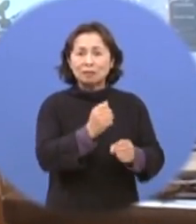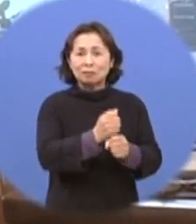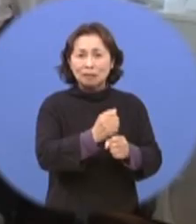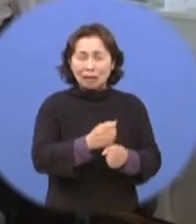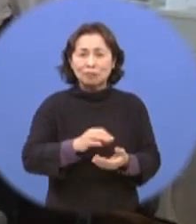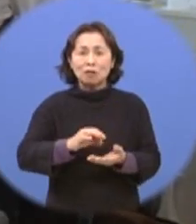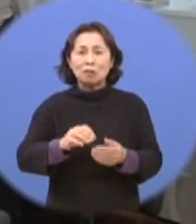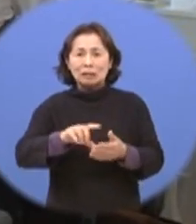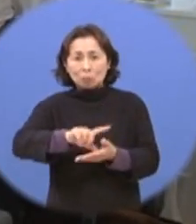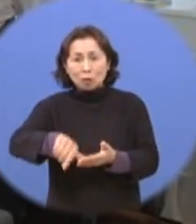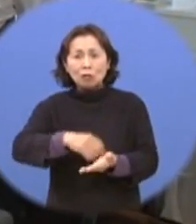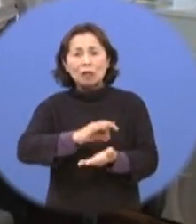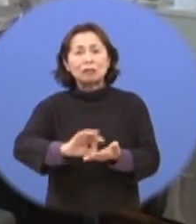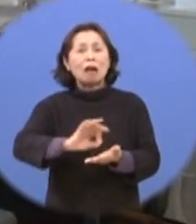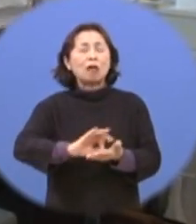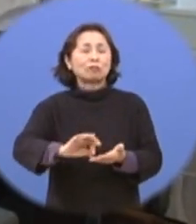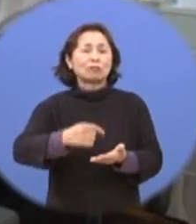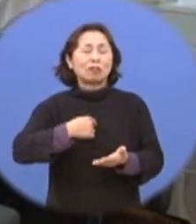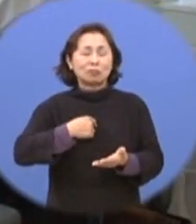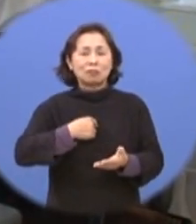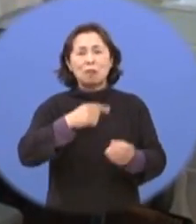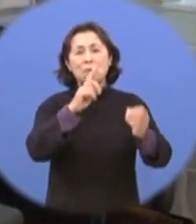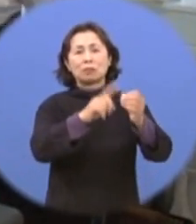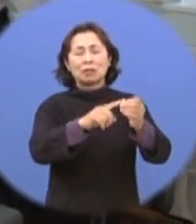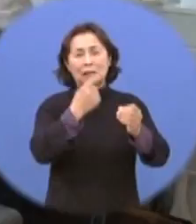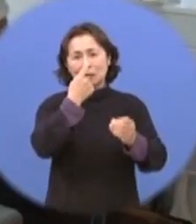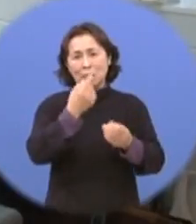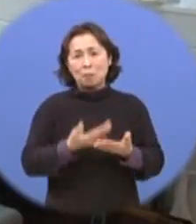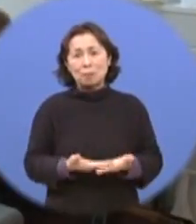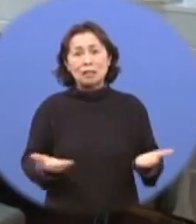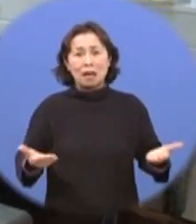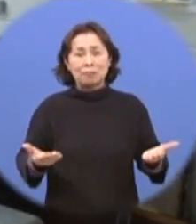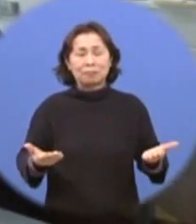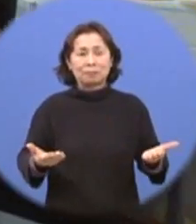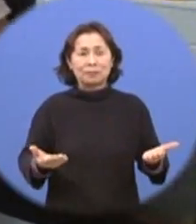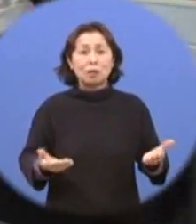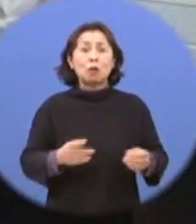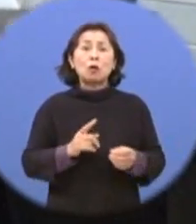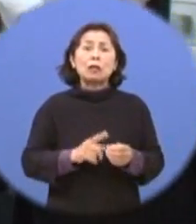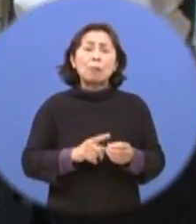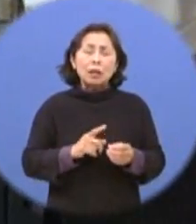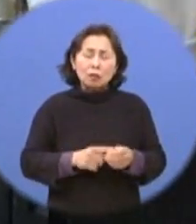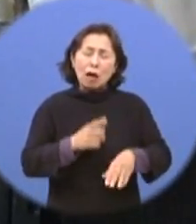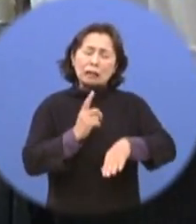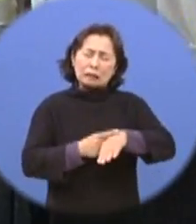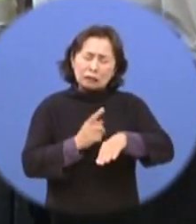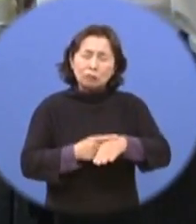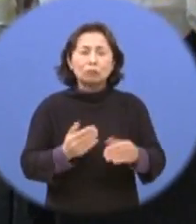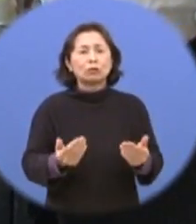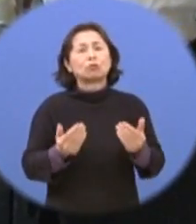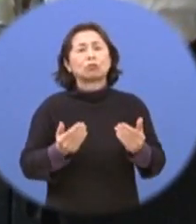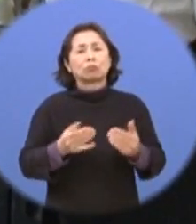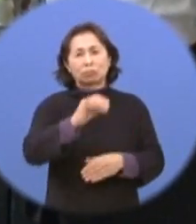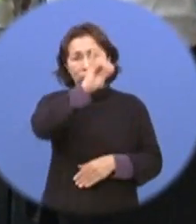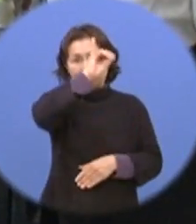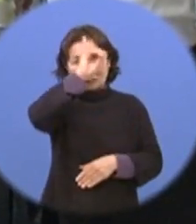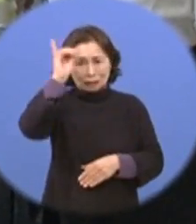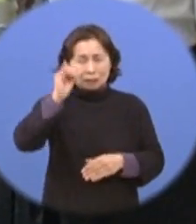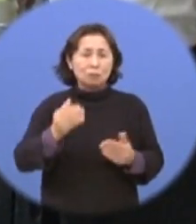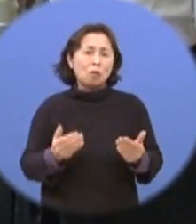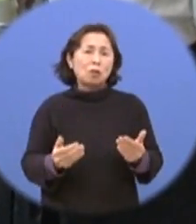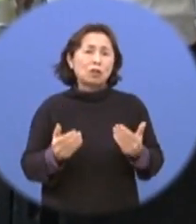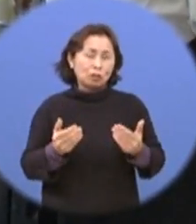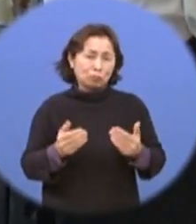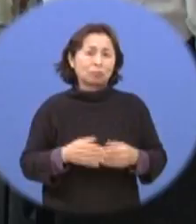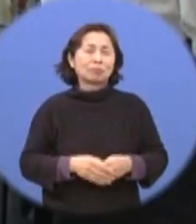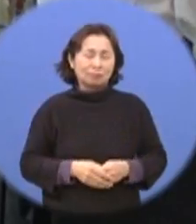なんですけどもそれを歌うためにはやっぱり技術も言いますし地域もいますし